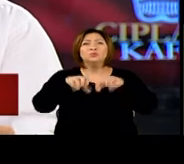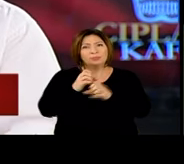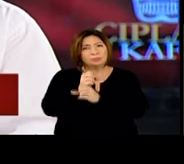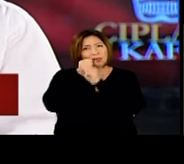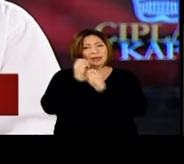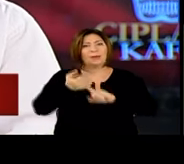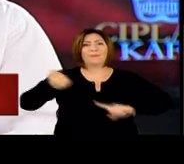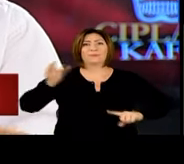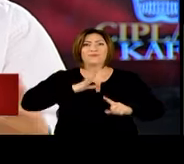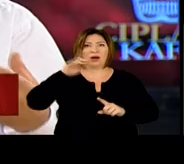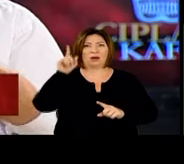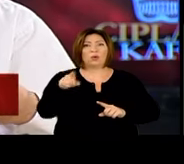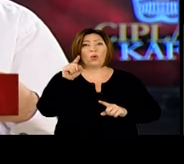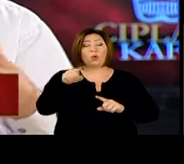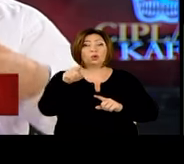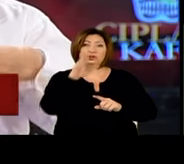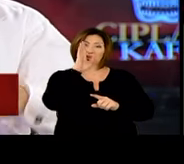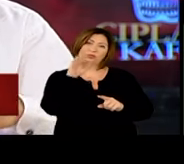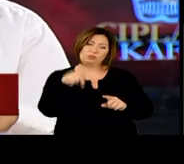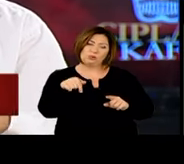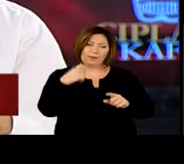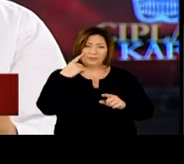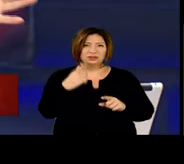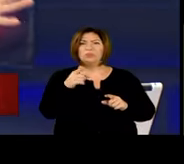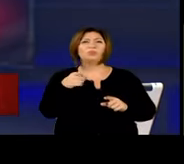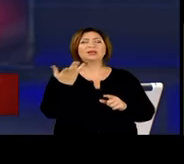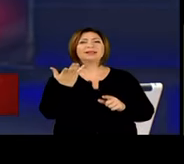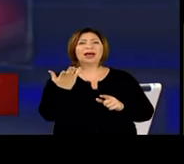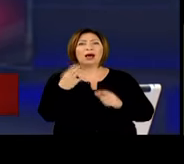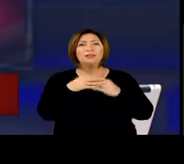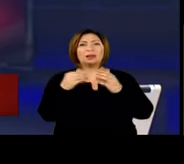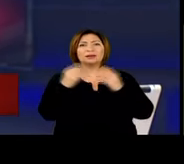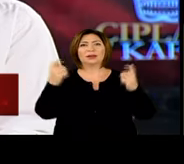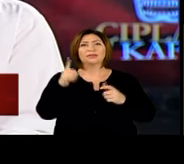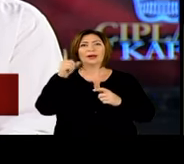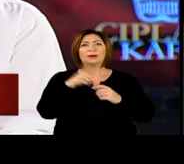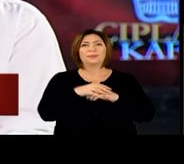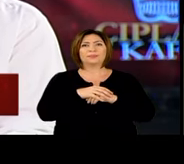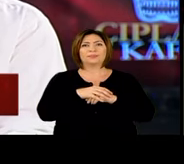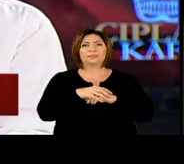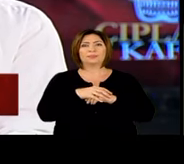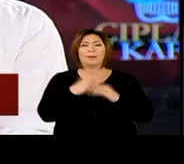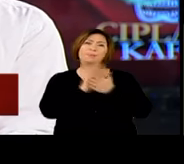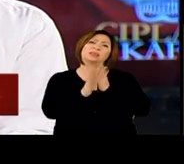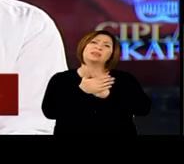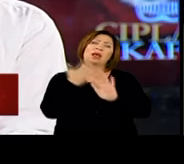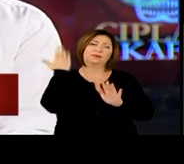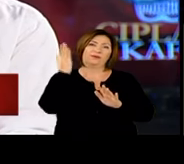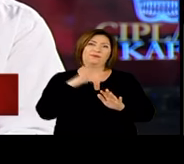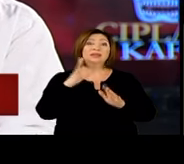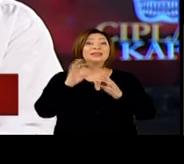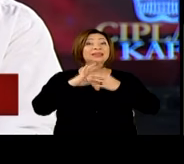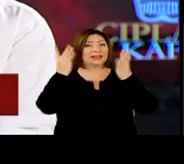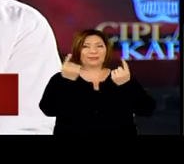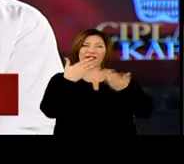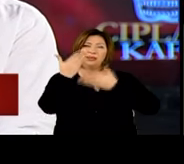var. Yani o günkü şartlarda, yani bugünkü şartlarda... Bu tablacılar nerede Adana'da? Şu an hala yok, yok artık. Bitti ama bitti. Nedenlerini